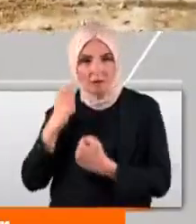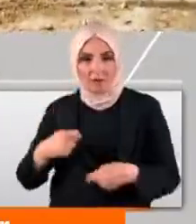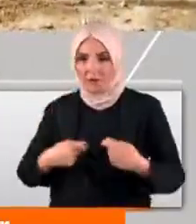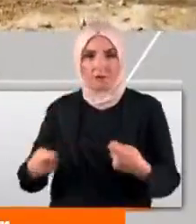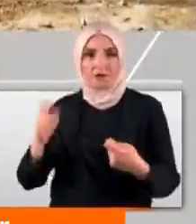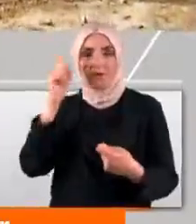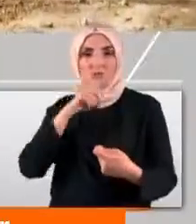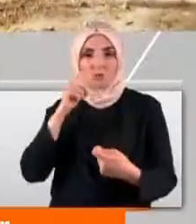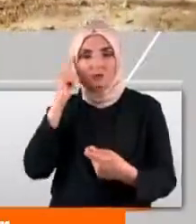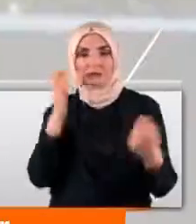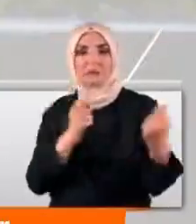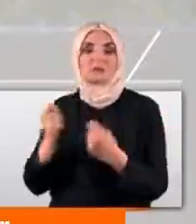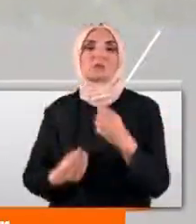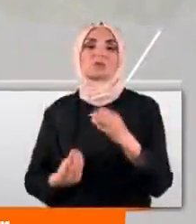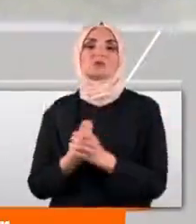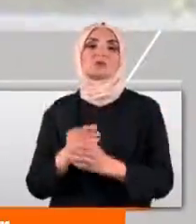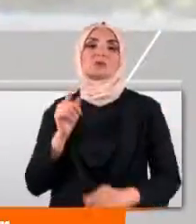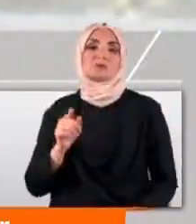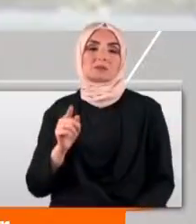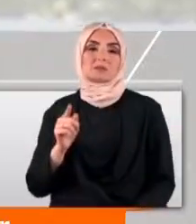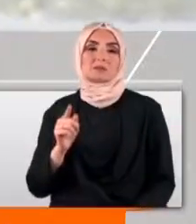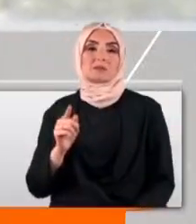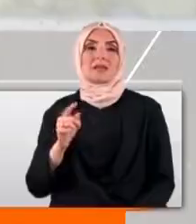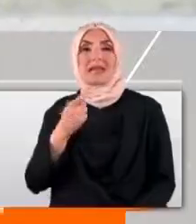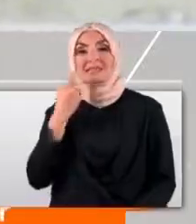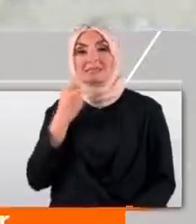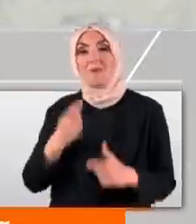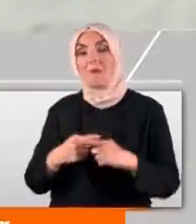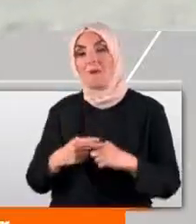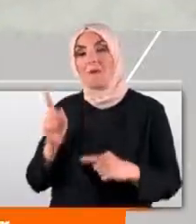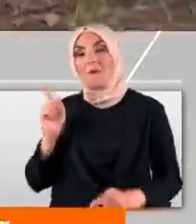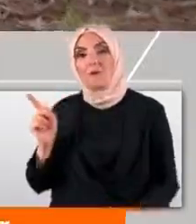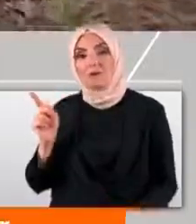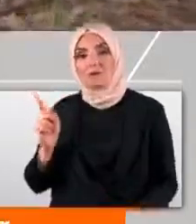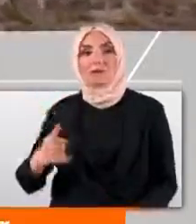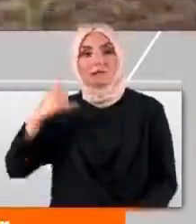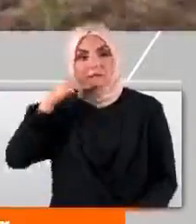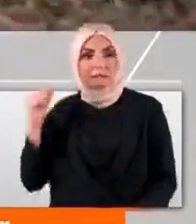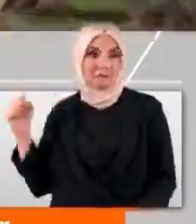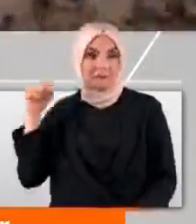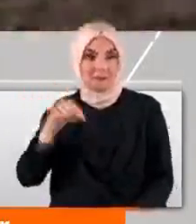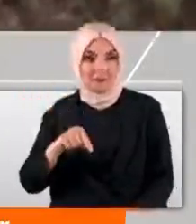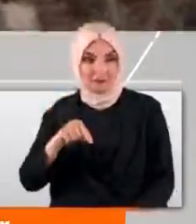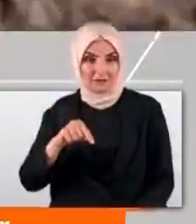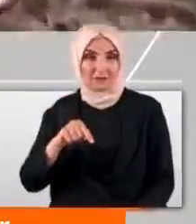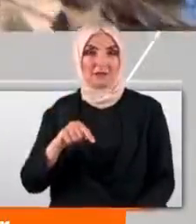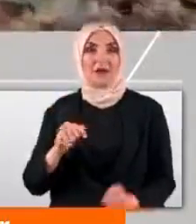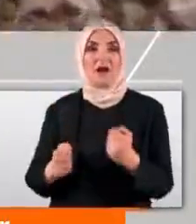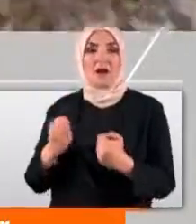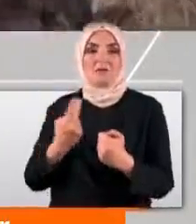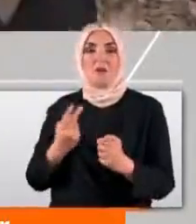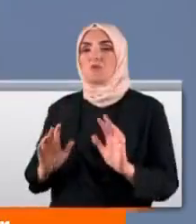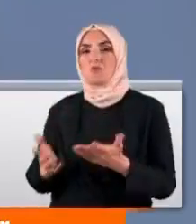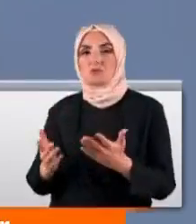günde eski ortak Emre Öztürk'ü aradı. Aracım bozuldu, bana yardıma gel diyerek Çatalca'daki işte bu ormanlık